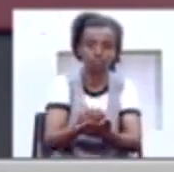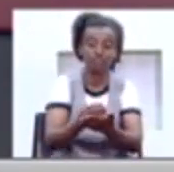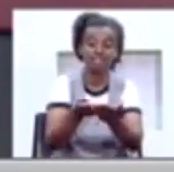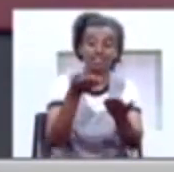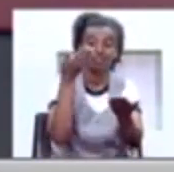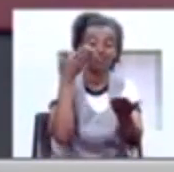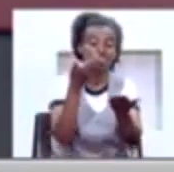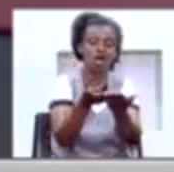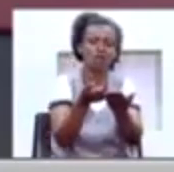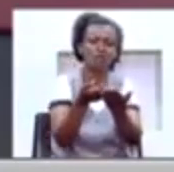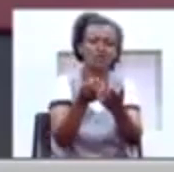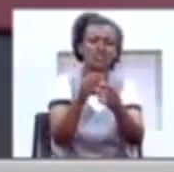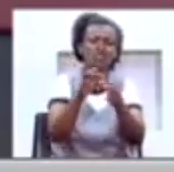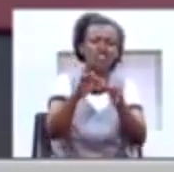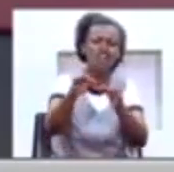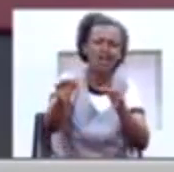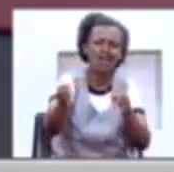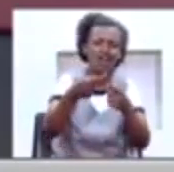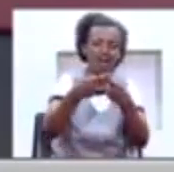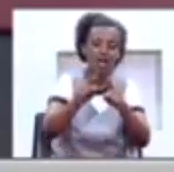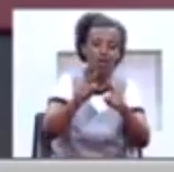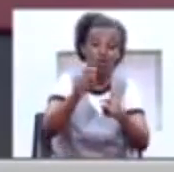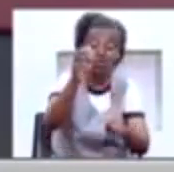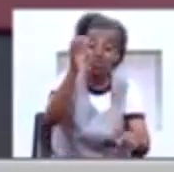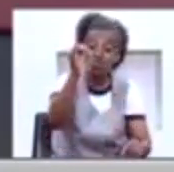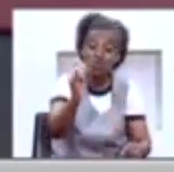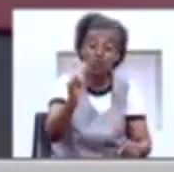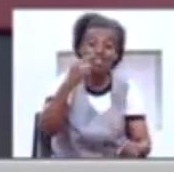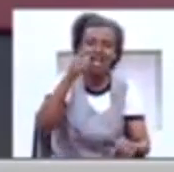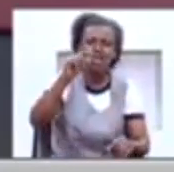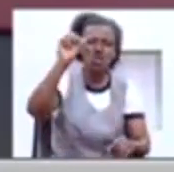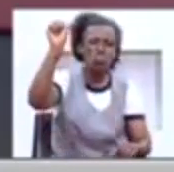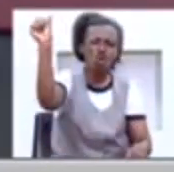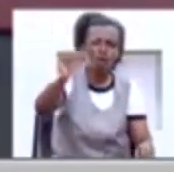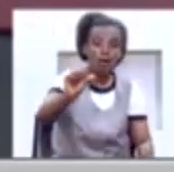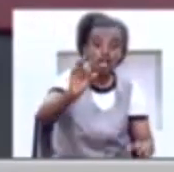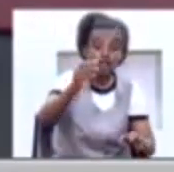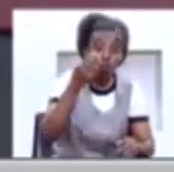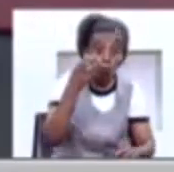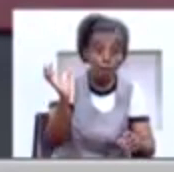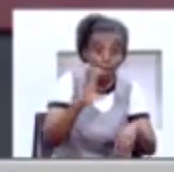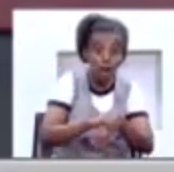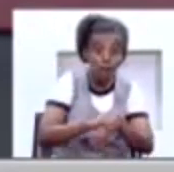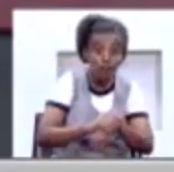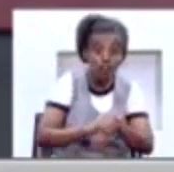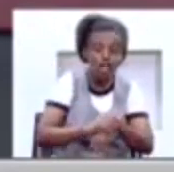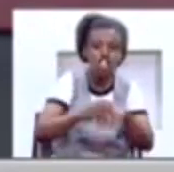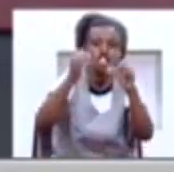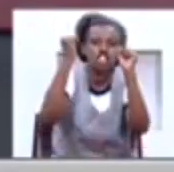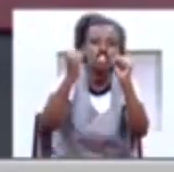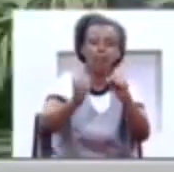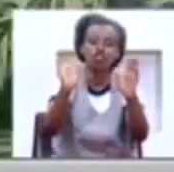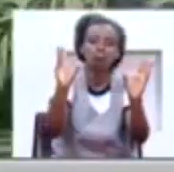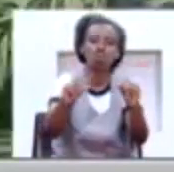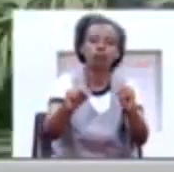ngibyo ngiyo muri make ubwo simvuze birebire ariko mvuga ati ni umututsi kandi ni umugome nimubona muzamuhagarike ni ukuvuga ntazakurikiza mike akazi